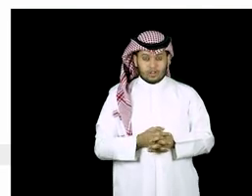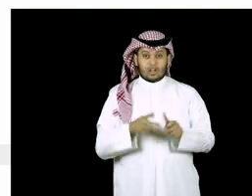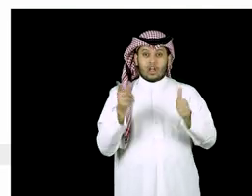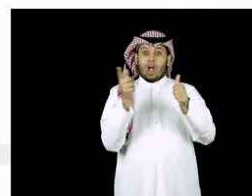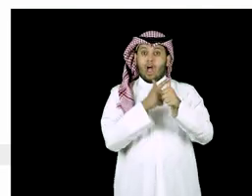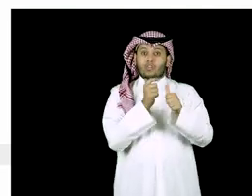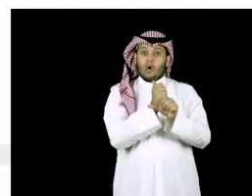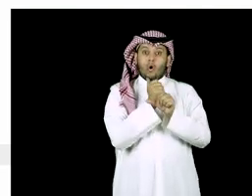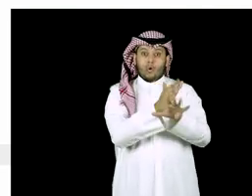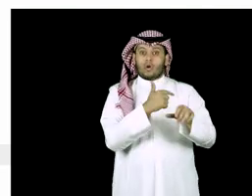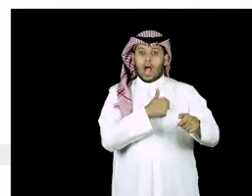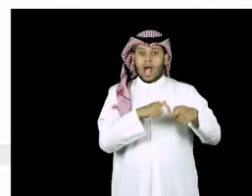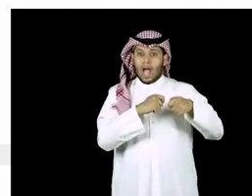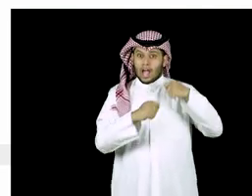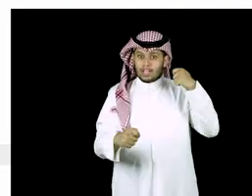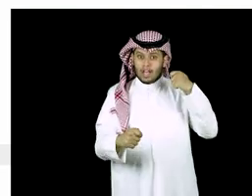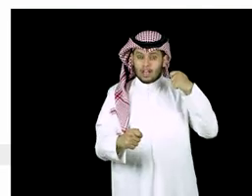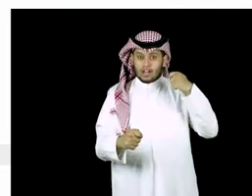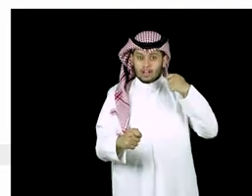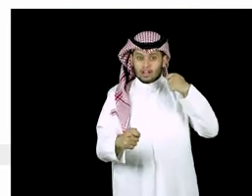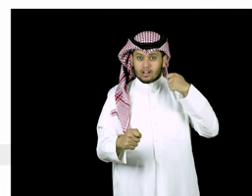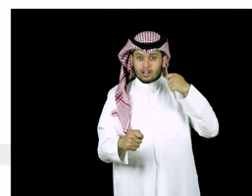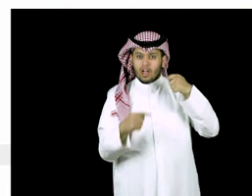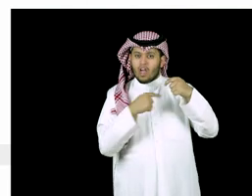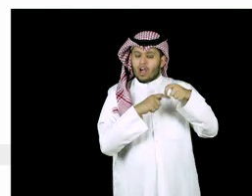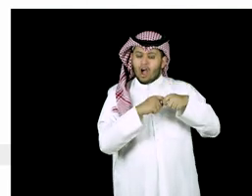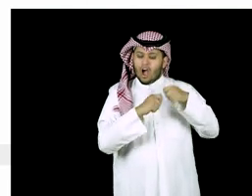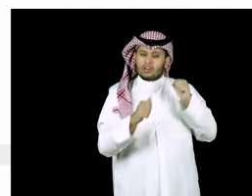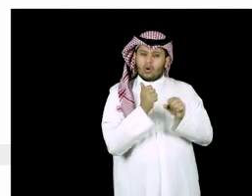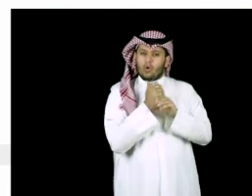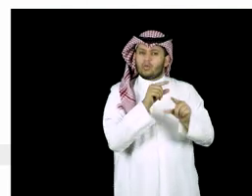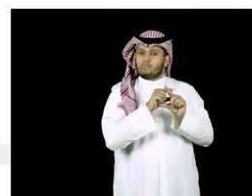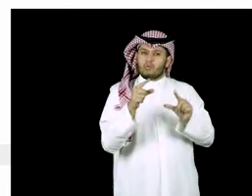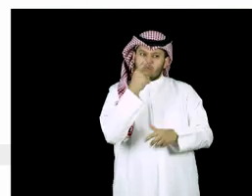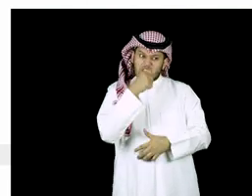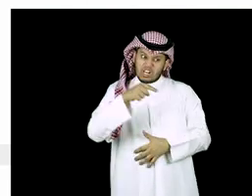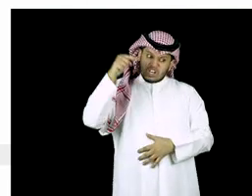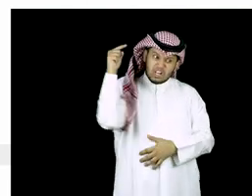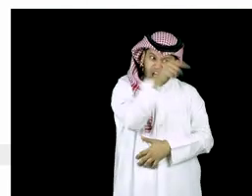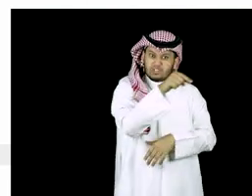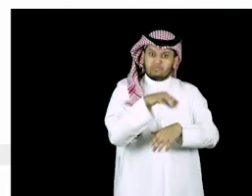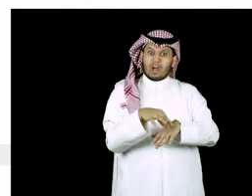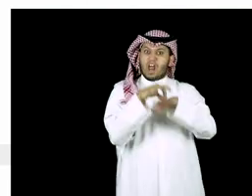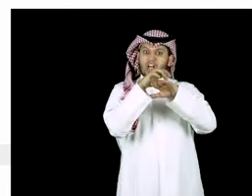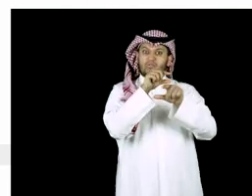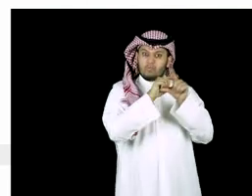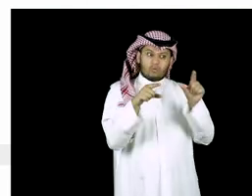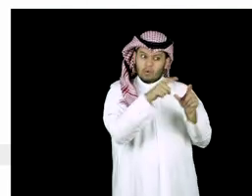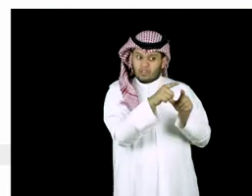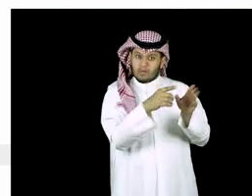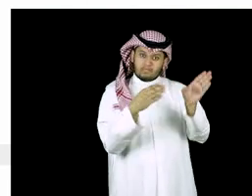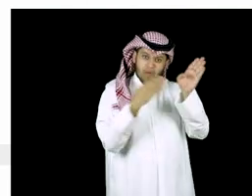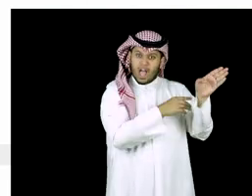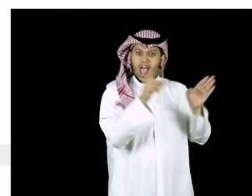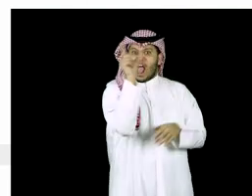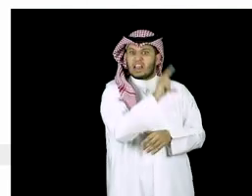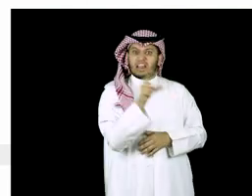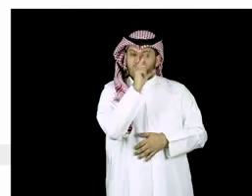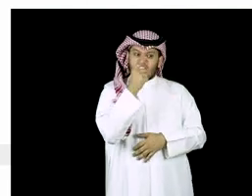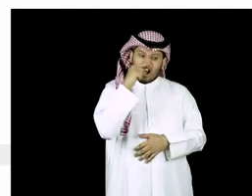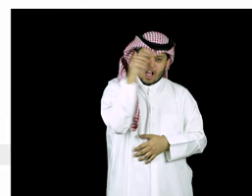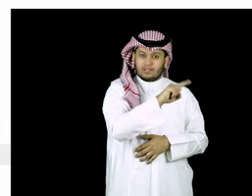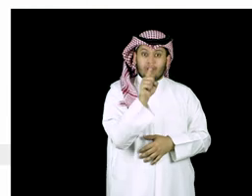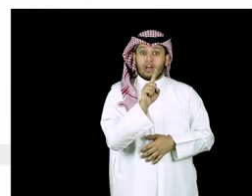والحرية الاعتقادية هو أن لا يكره الإنسان على الالتزام بالدين.